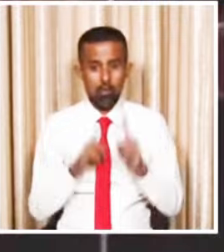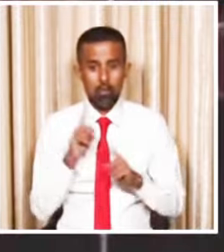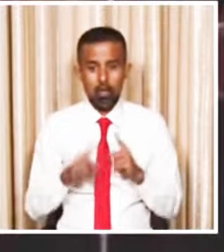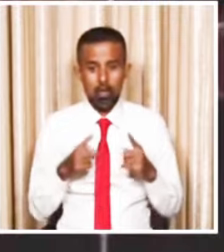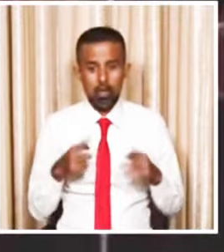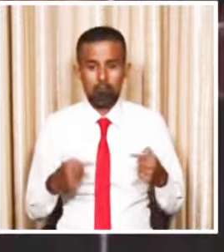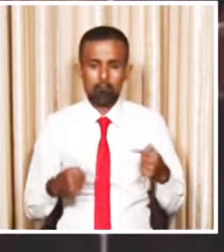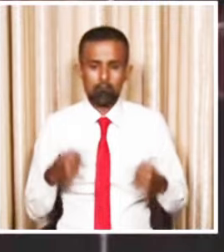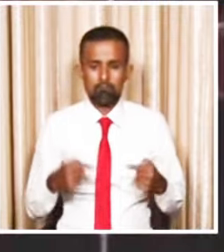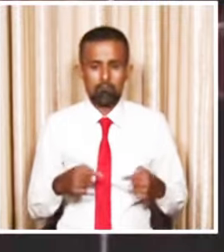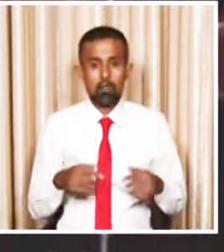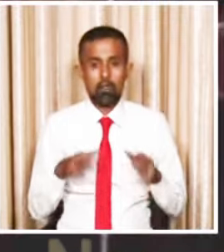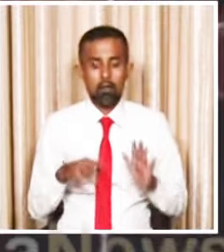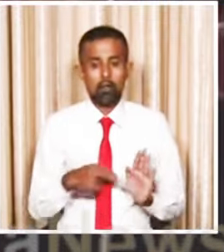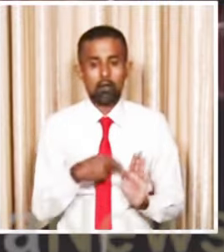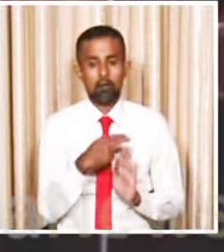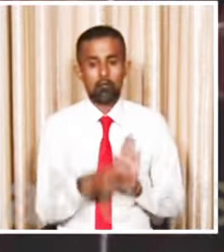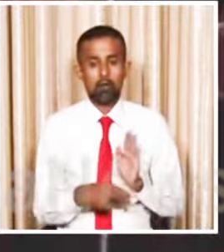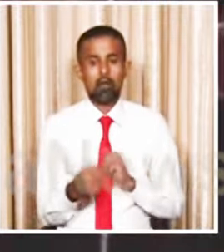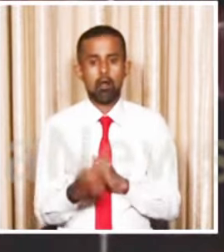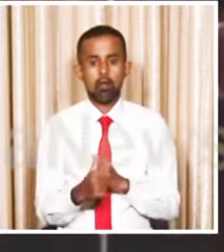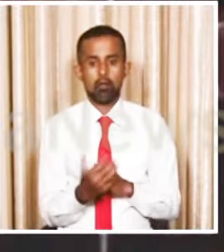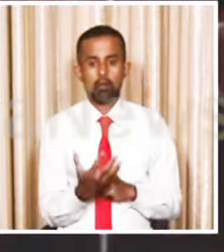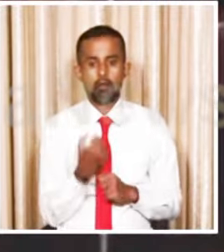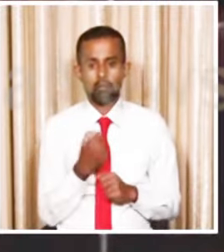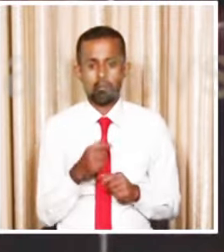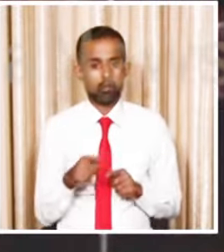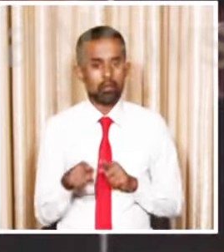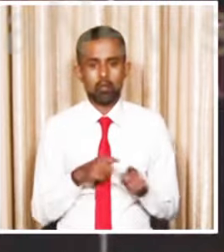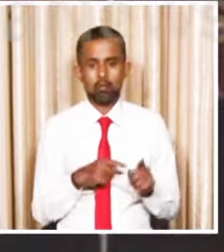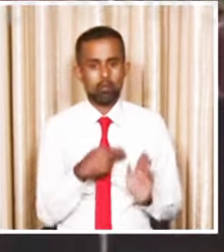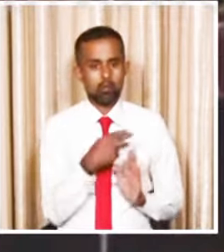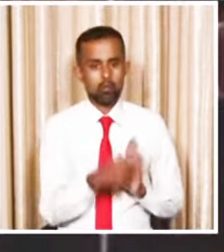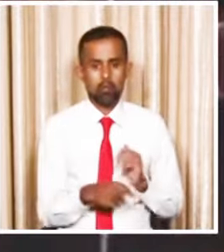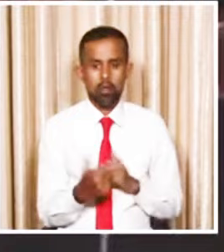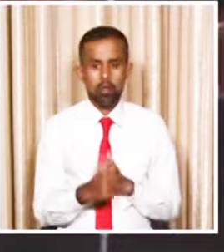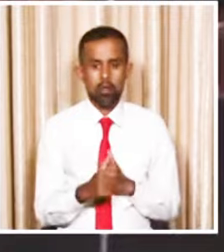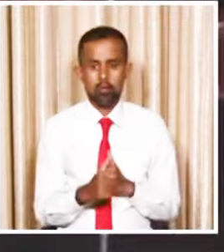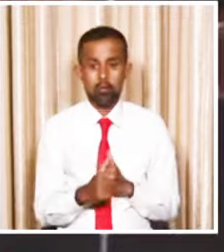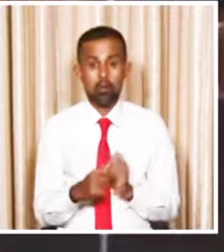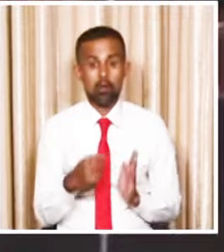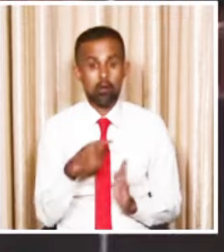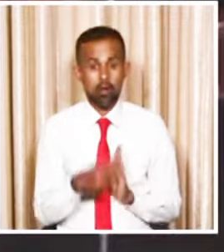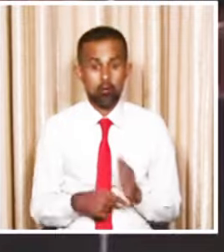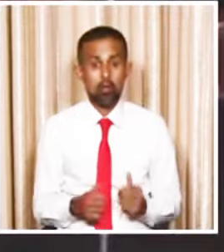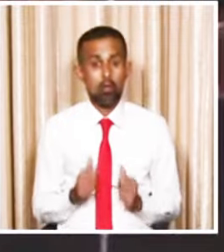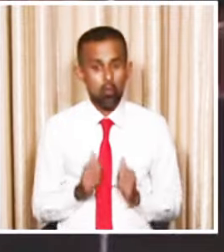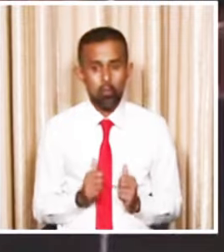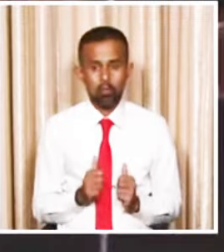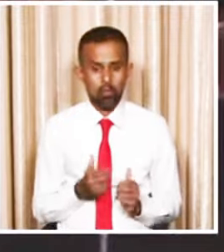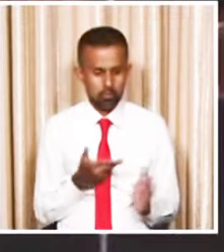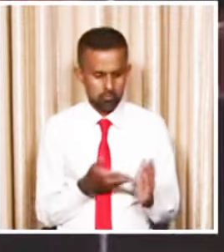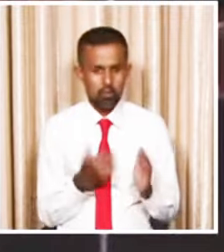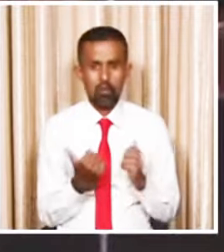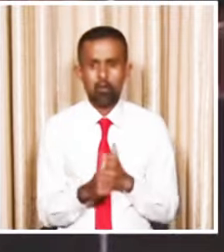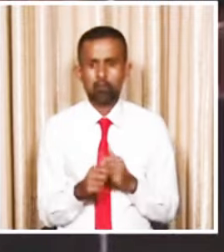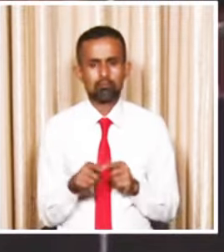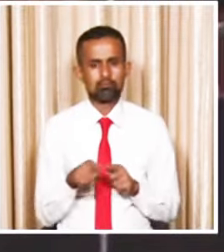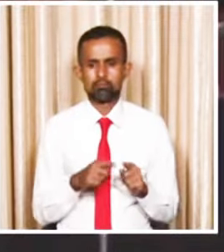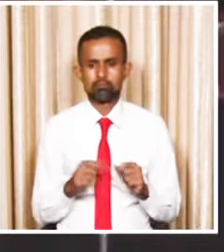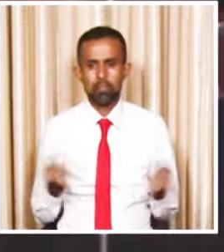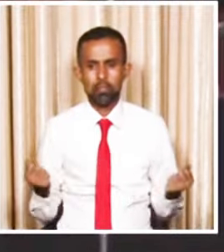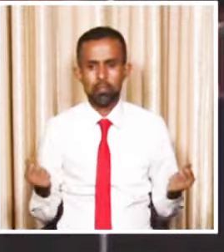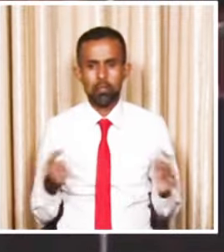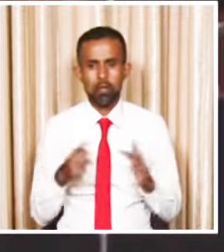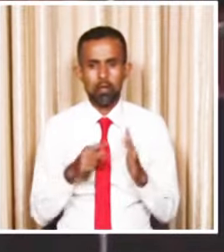වාද විවාද කරලා තමයි ජාතික ප්‍රතිපත්ති සකස් වෙනුනේ එහෙම ජාතික ප්‍රතිපත්ති මාලාව සකස් වෙනුනේ ඒක රට ඉතාමත් හොඳයි නමුත් මේ සකස් කළ දේ එහෙම දෙයක් නෙවෙයි මේ